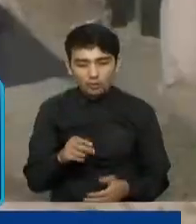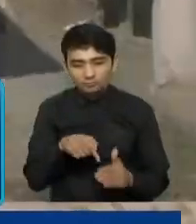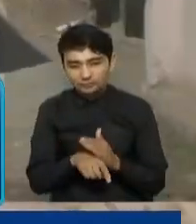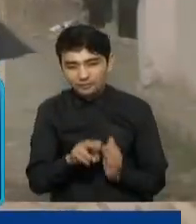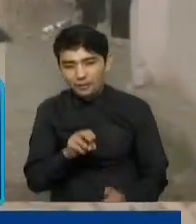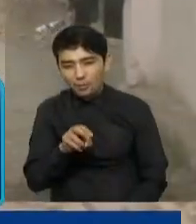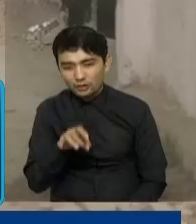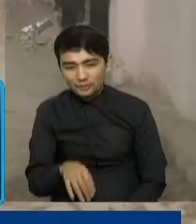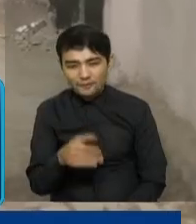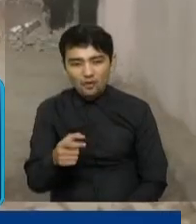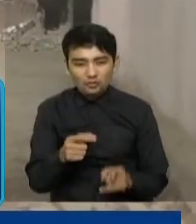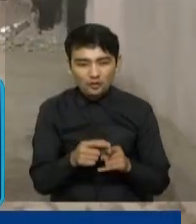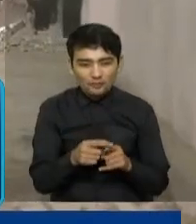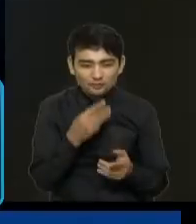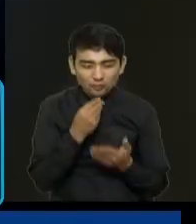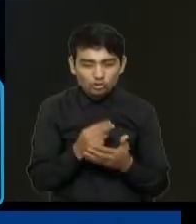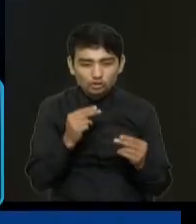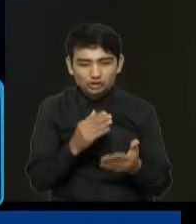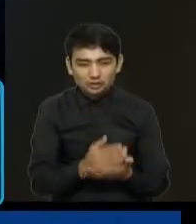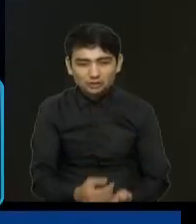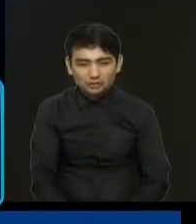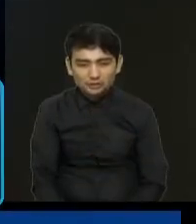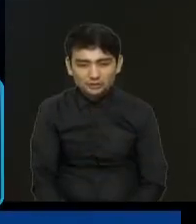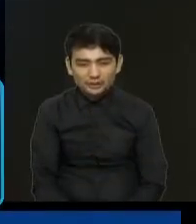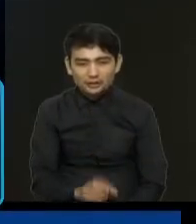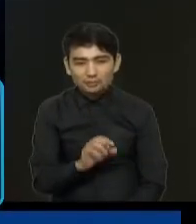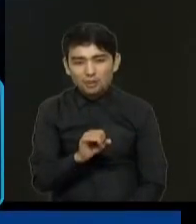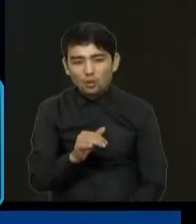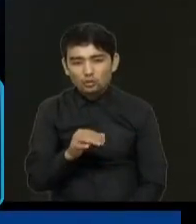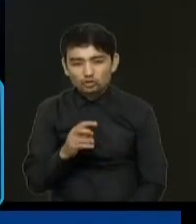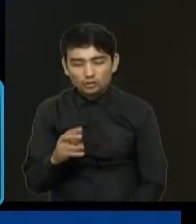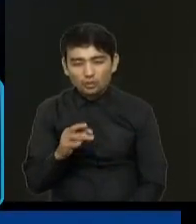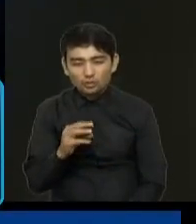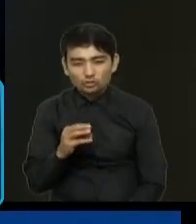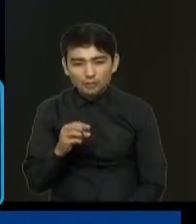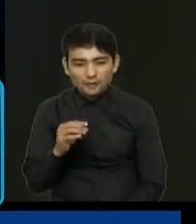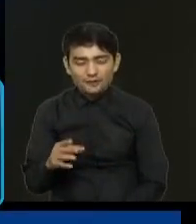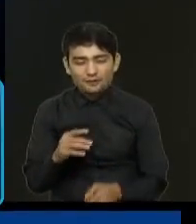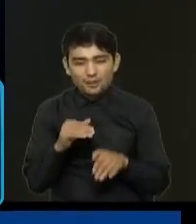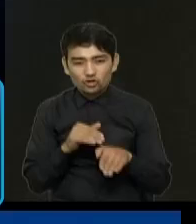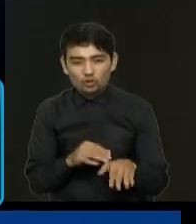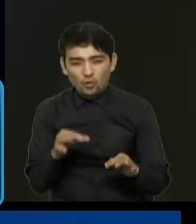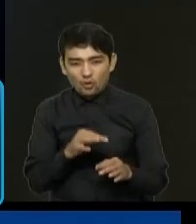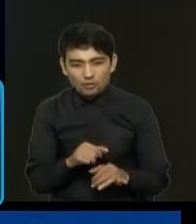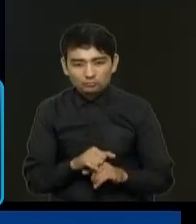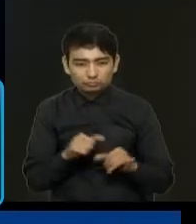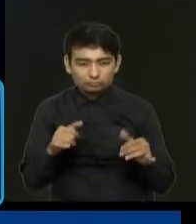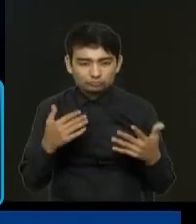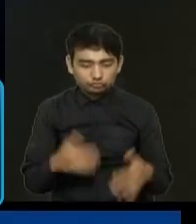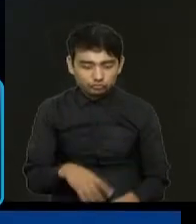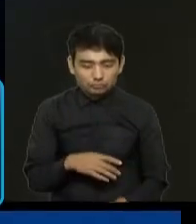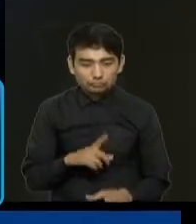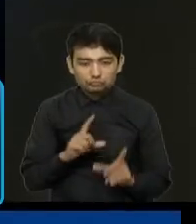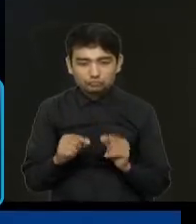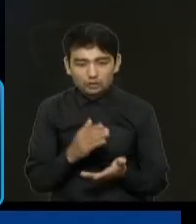departament ökülderinin aytar öz şındığı var. Bauırjan Konuspayev keden beketinde kölük kuralının ötküzüü ulğaydı. Sonmen